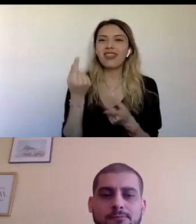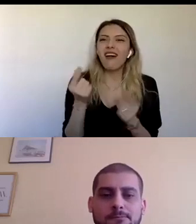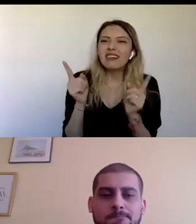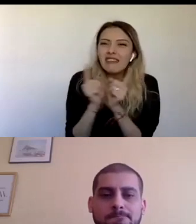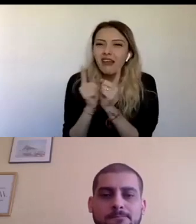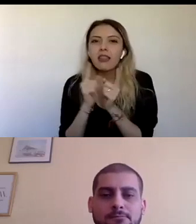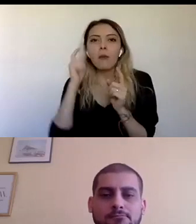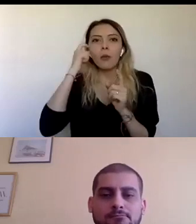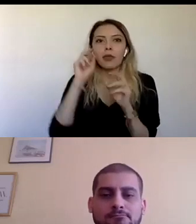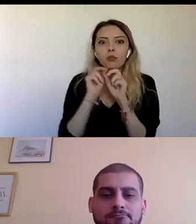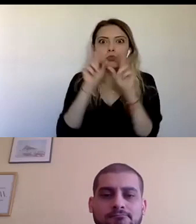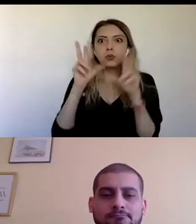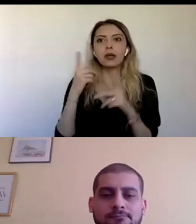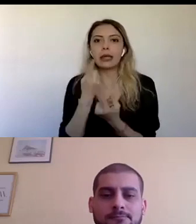şey